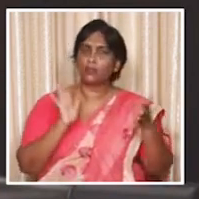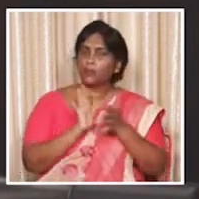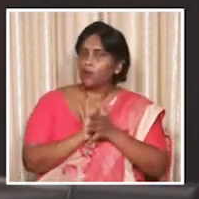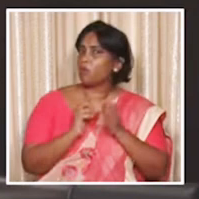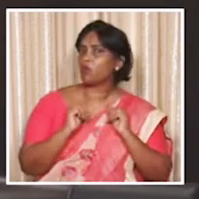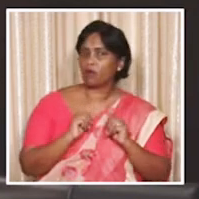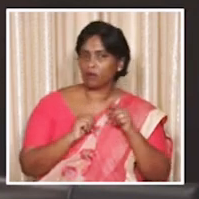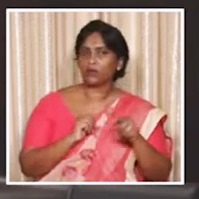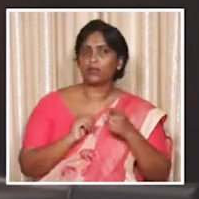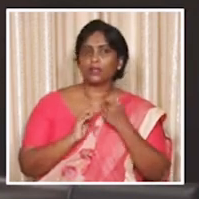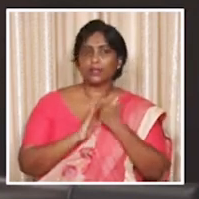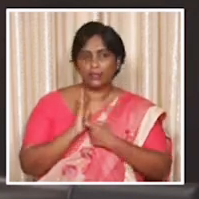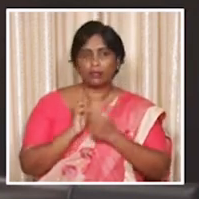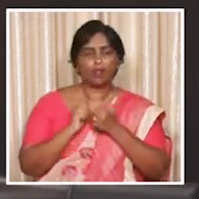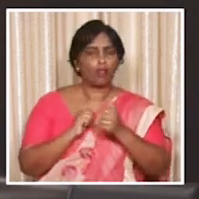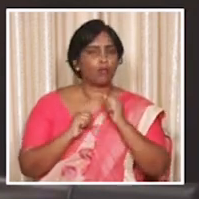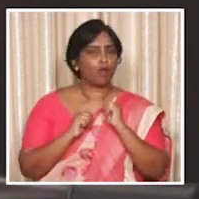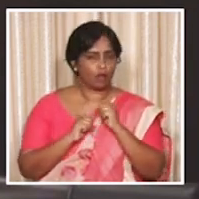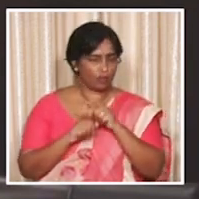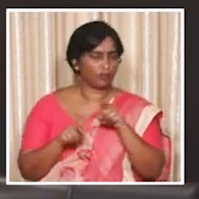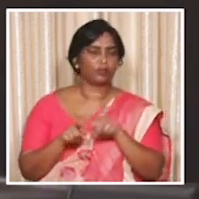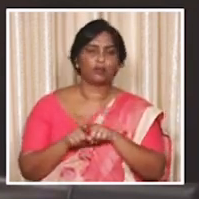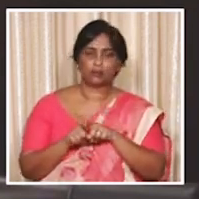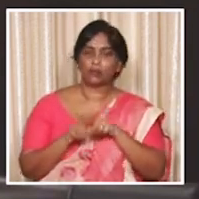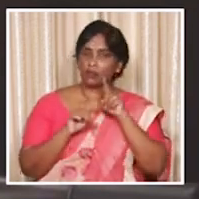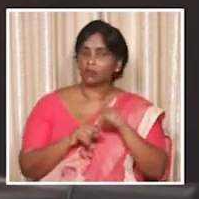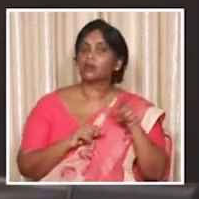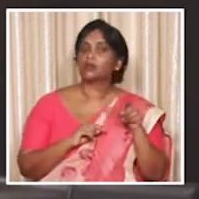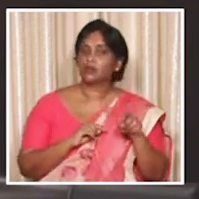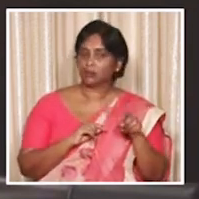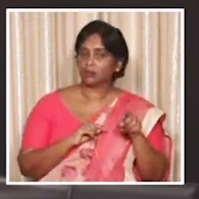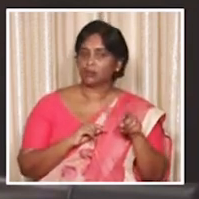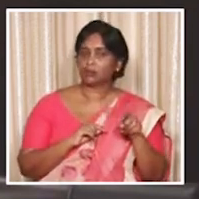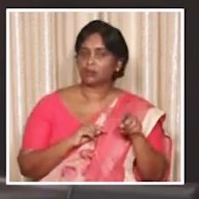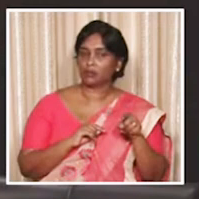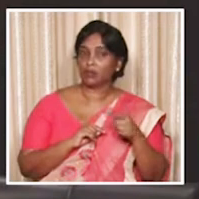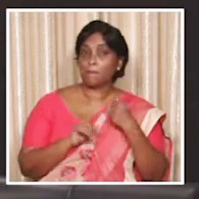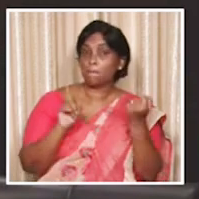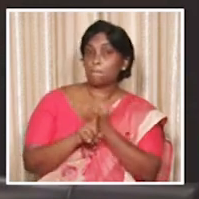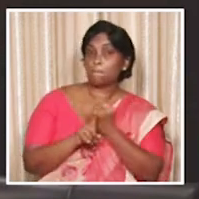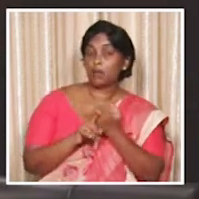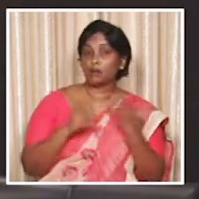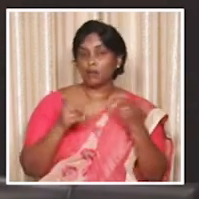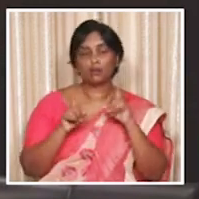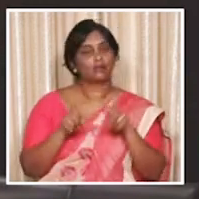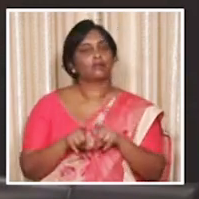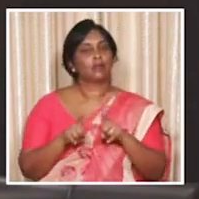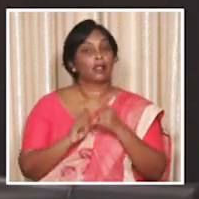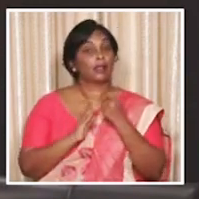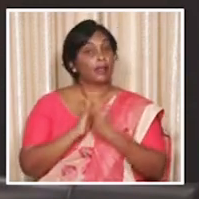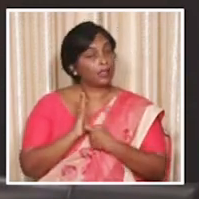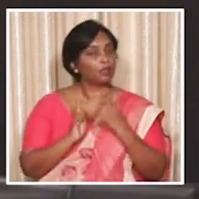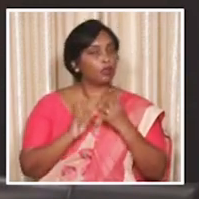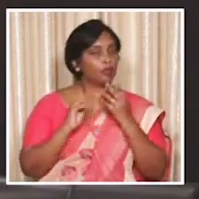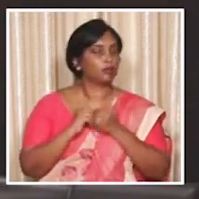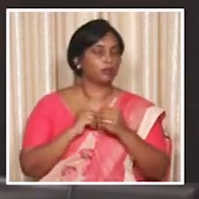වෙන්න ඕනිද, රෙගුලේෂන් පාර්ට් එක කරන්න ඕනි කොයි විදියටද, ඒ වගේ මේකට බලපෑම් කරන්න බැරි වෙන විදියට නීතිය හරහා